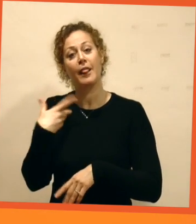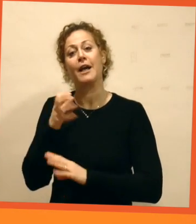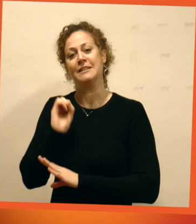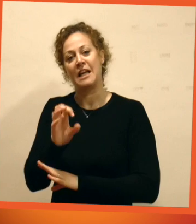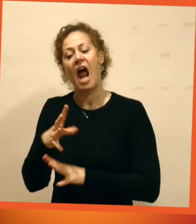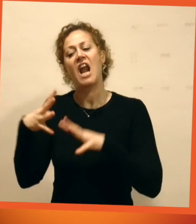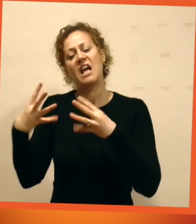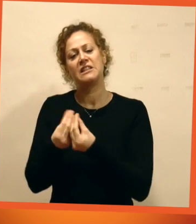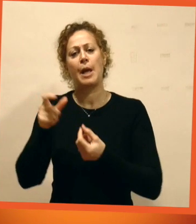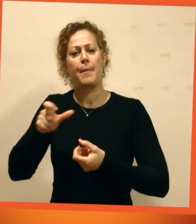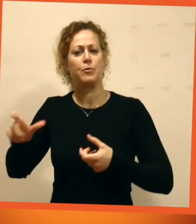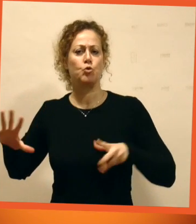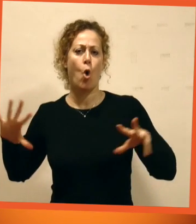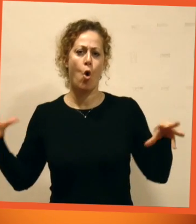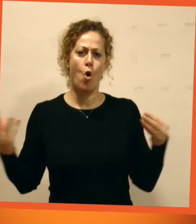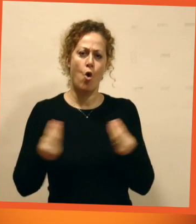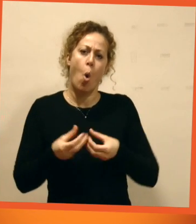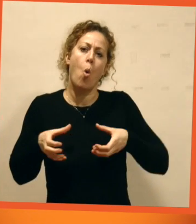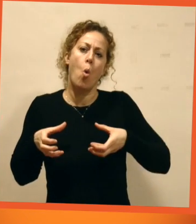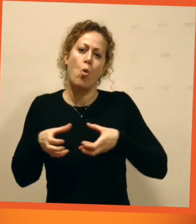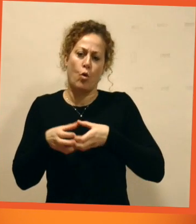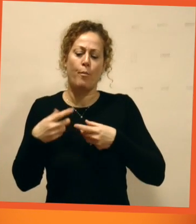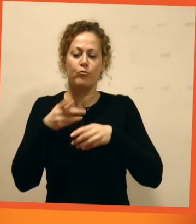insegnante insieme a tante altre persone.